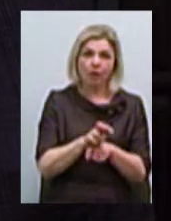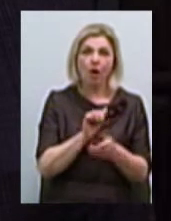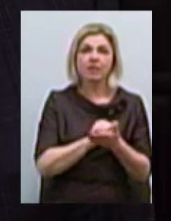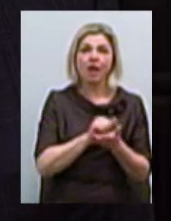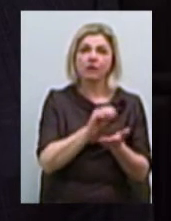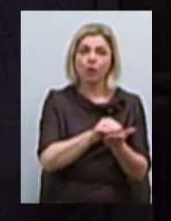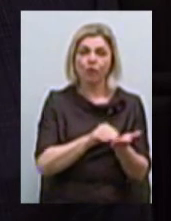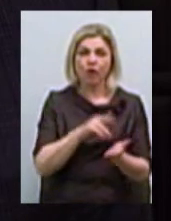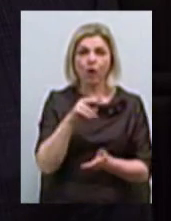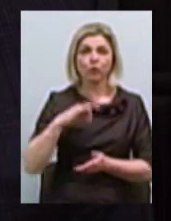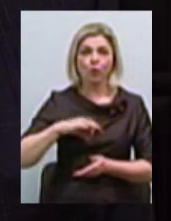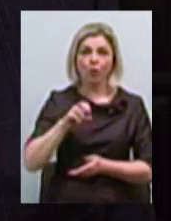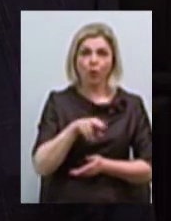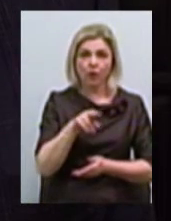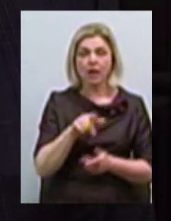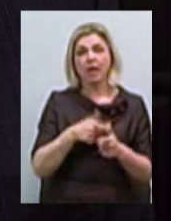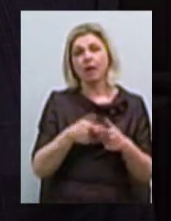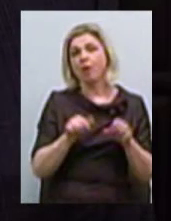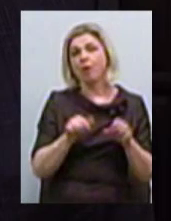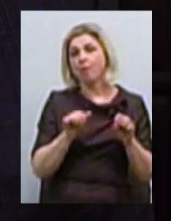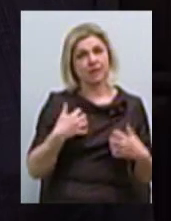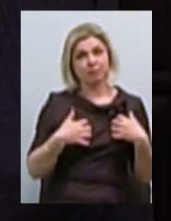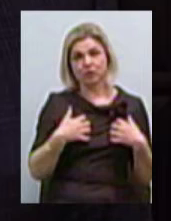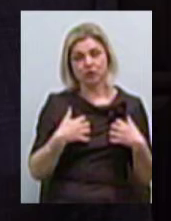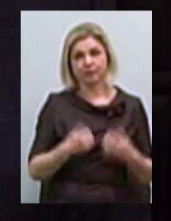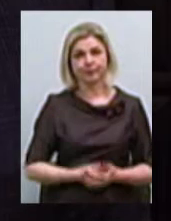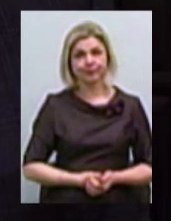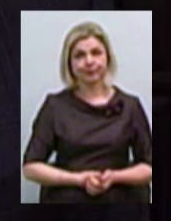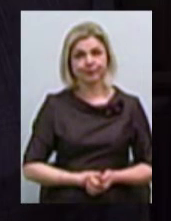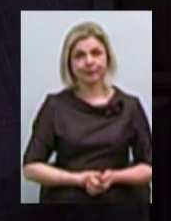декларувати доходи? Чи можна не поспішати? Ну,